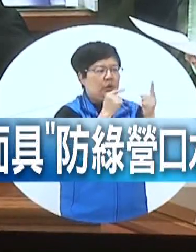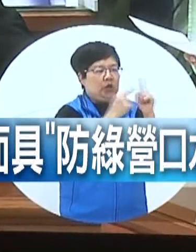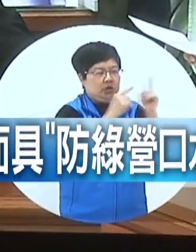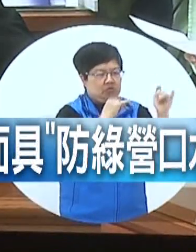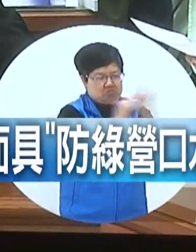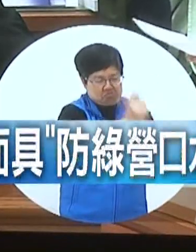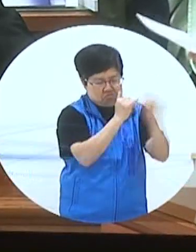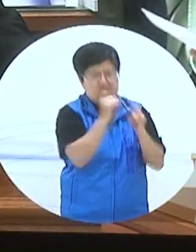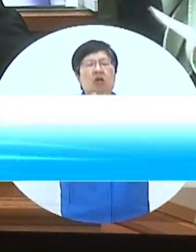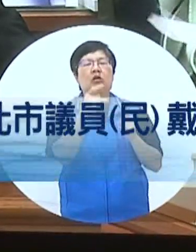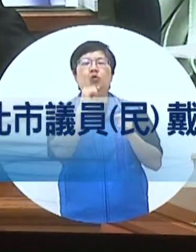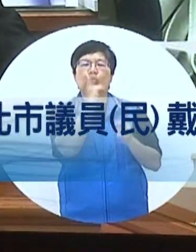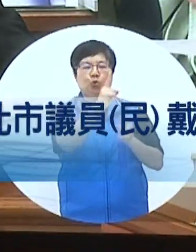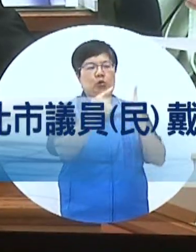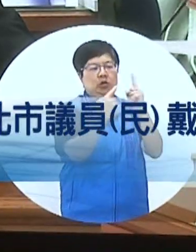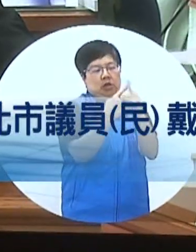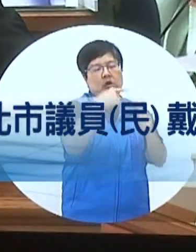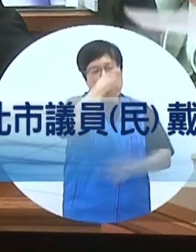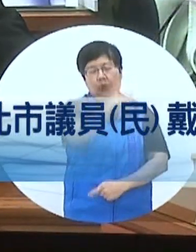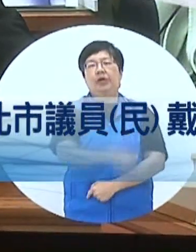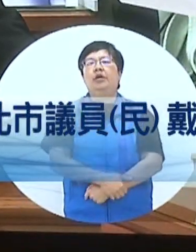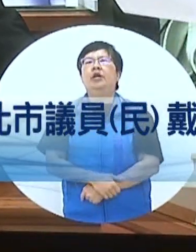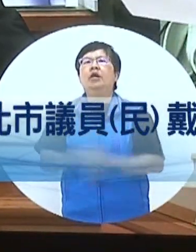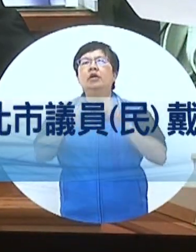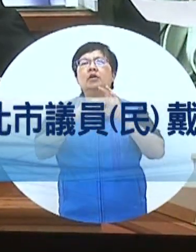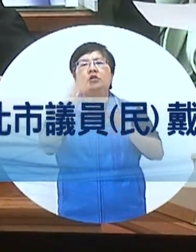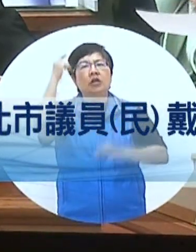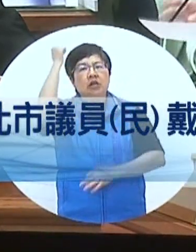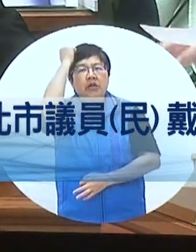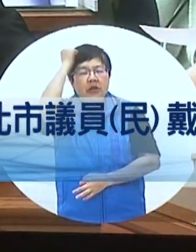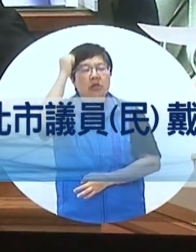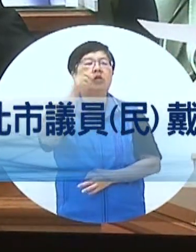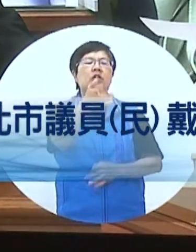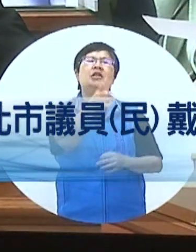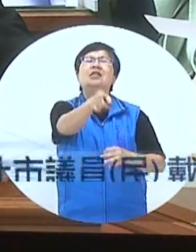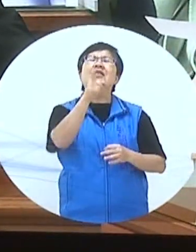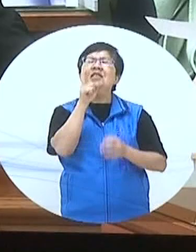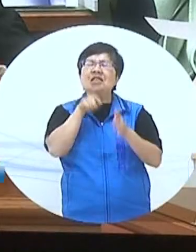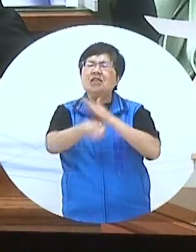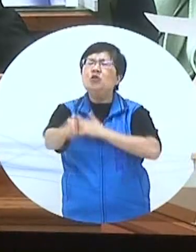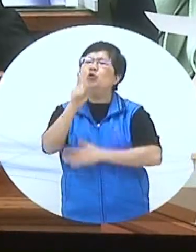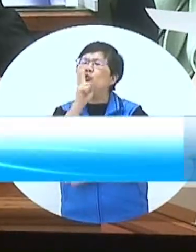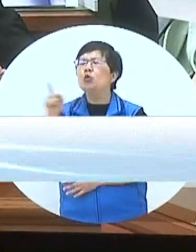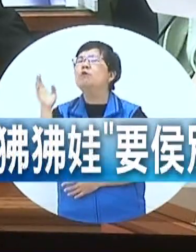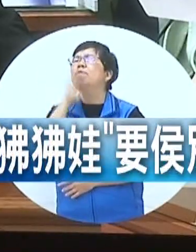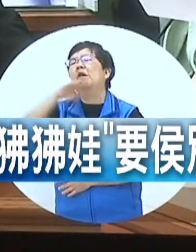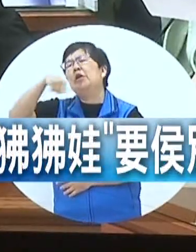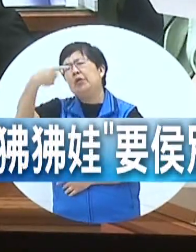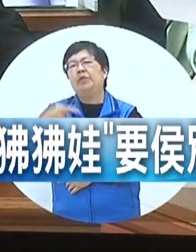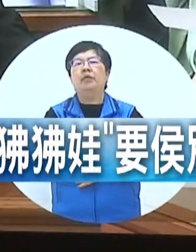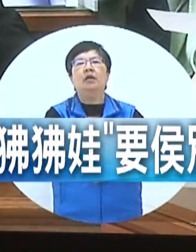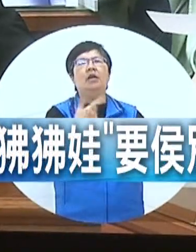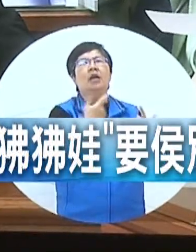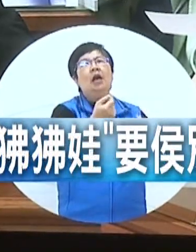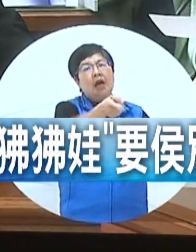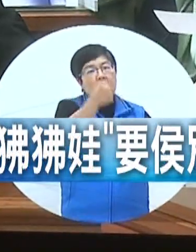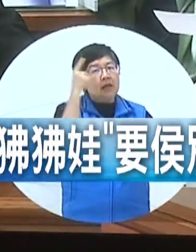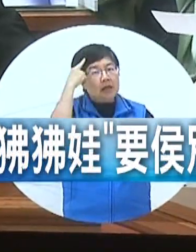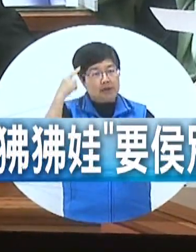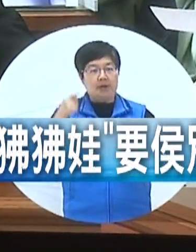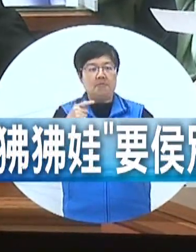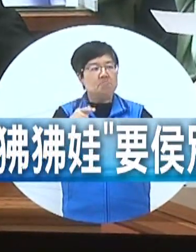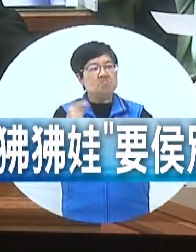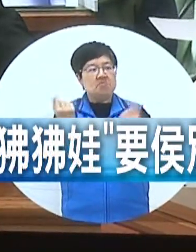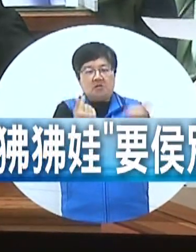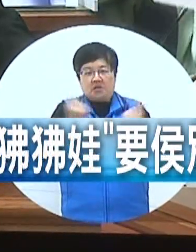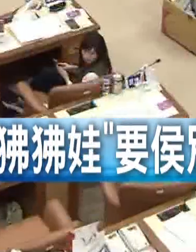我本来就是人啊， 人大做人弱啊，但你都在说废话。 然而绿营戴伟山见招拆招，直接拿出废废娃娃，要侯